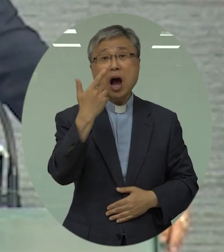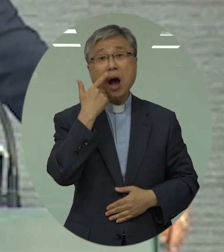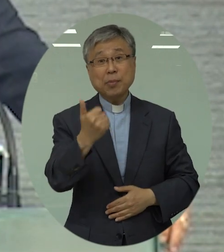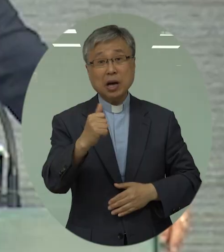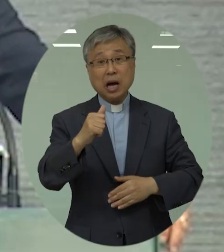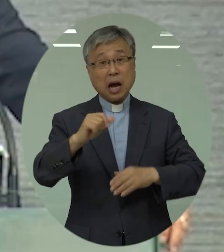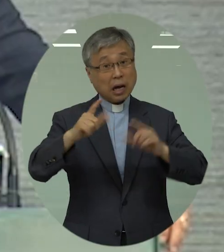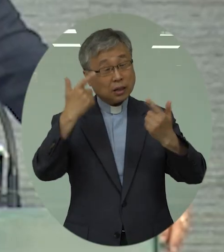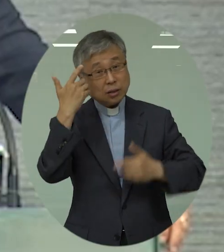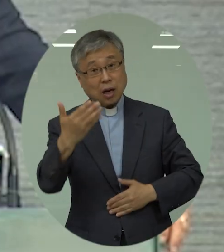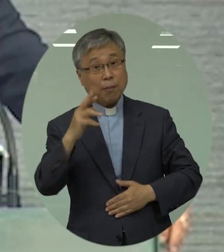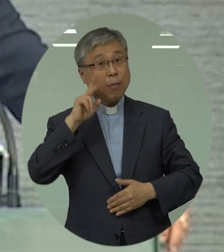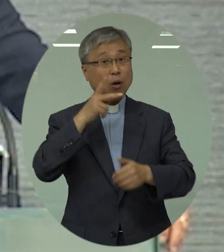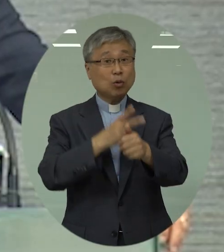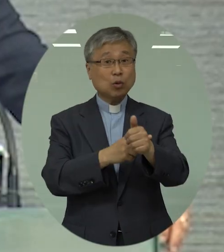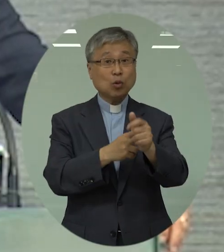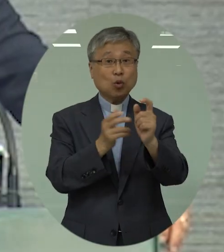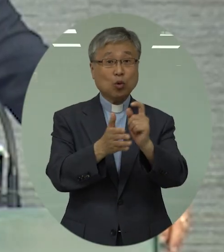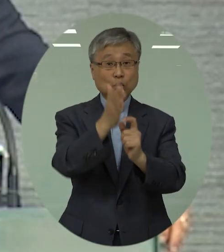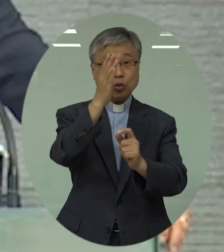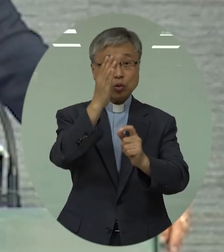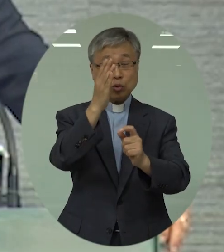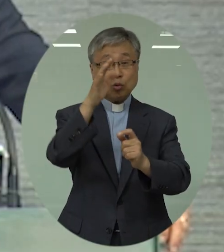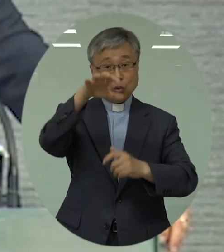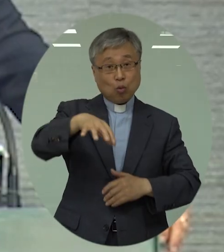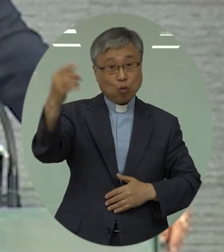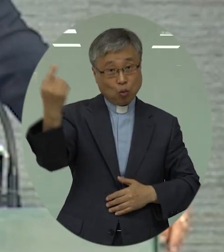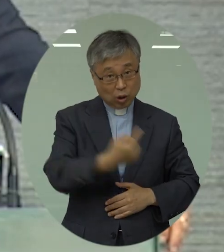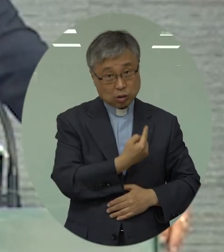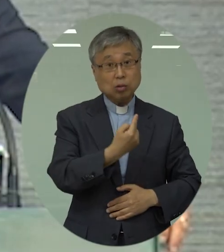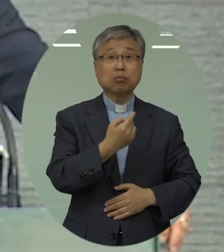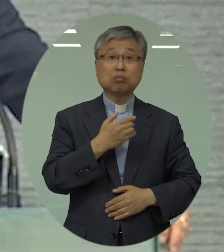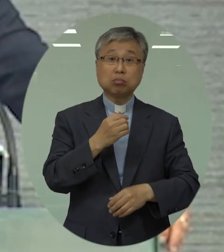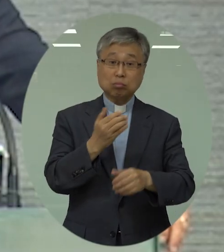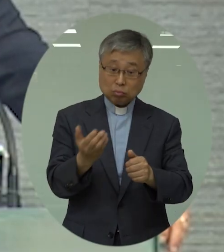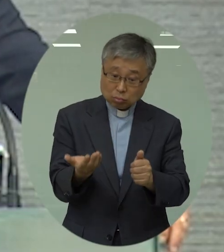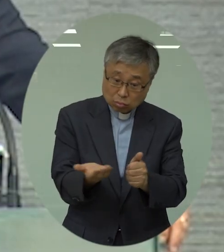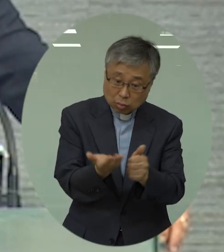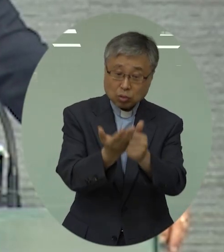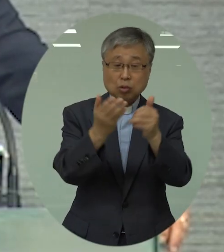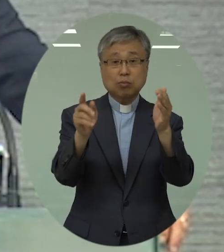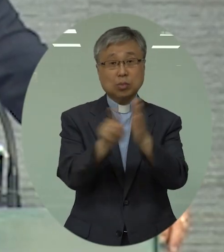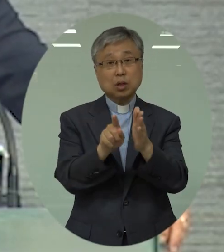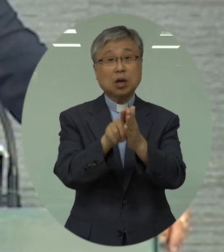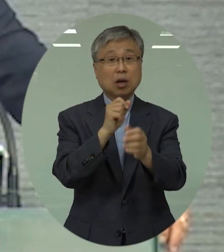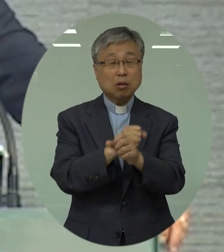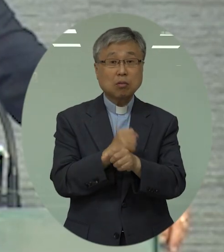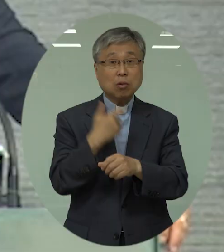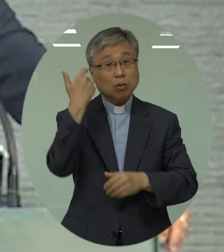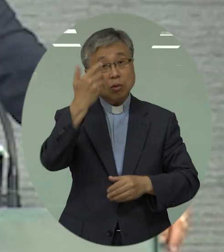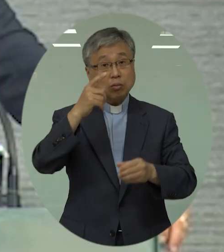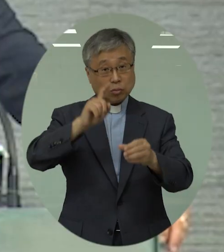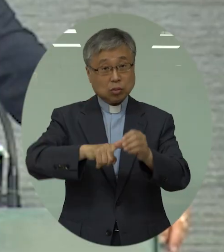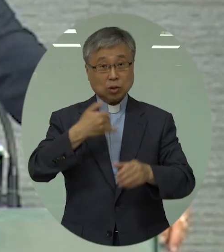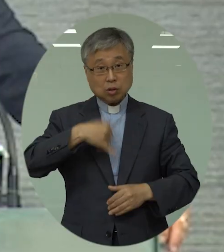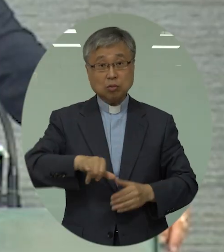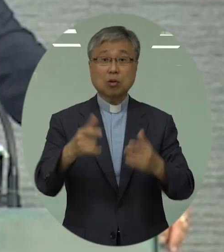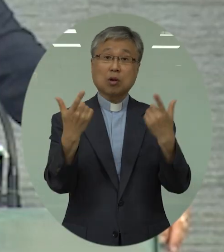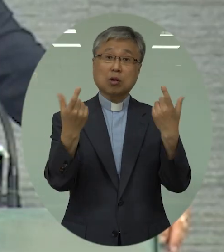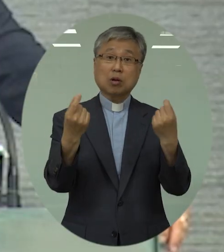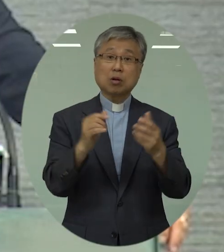아니더냐? 바울이 고린도 가서 전도해서 직접 그 사람들을 믿게 했고 양육했거든요. 그러니까 영적인 자식들이에요.